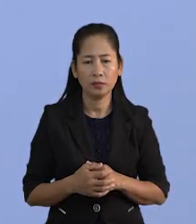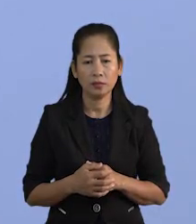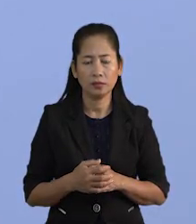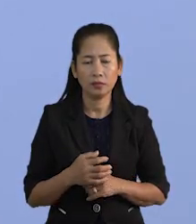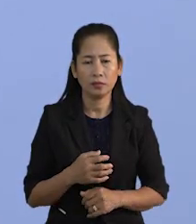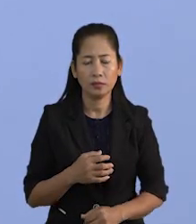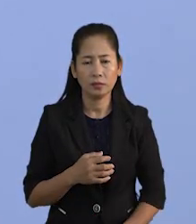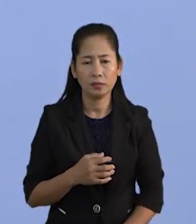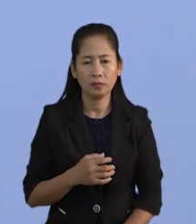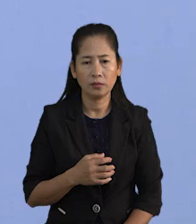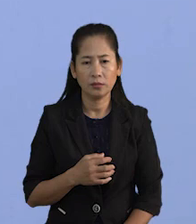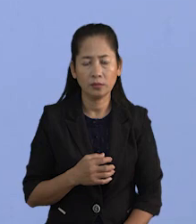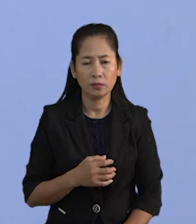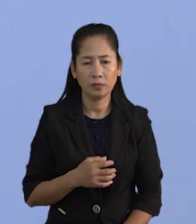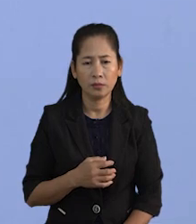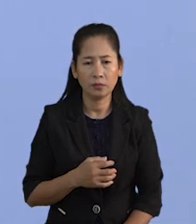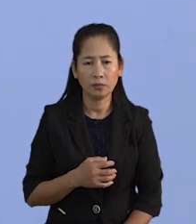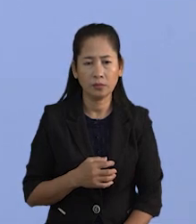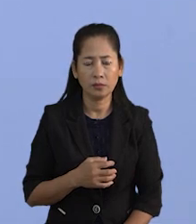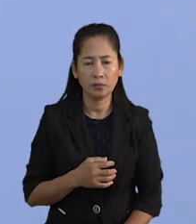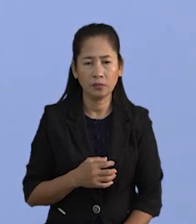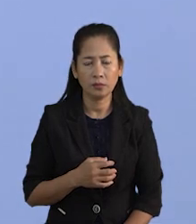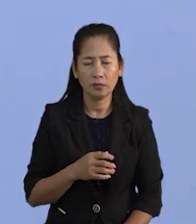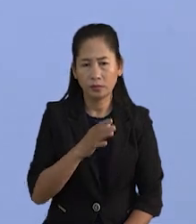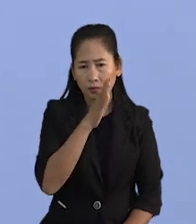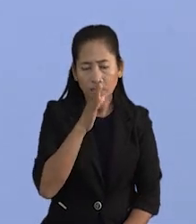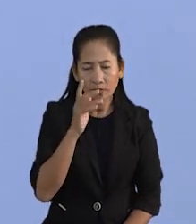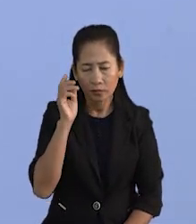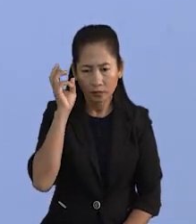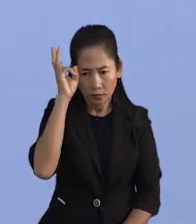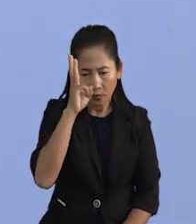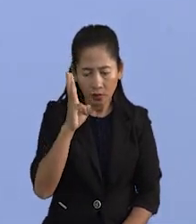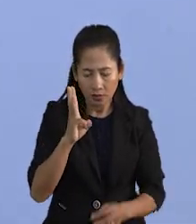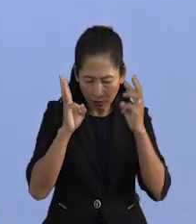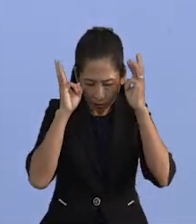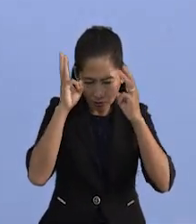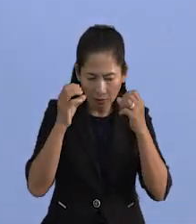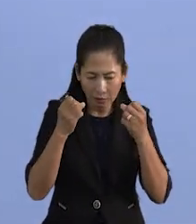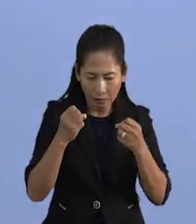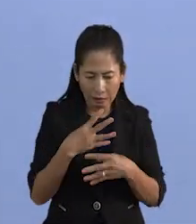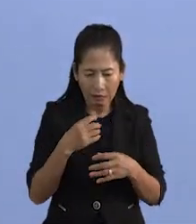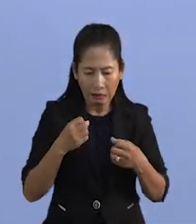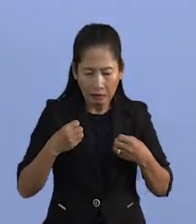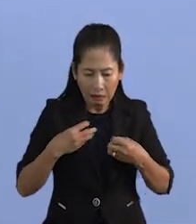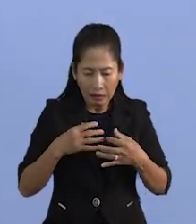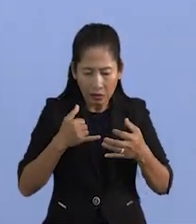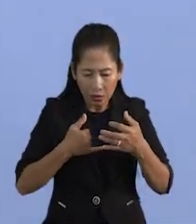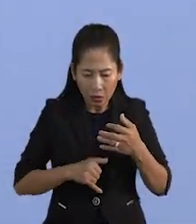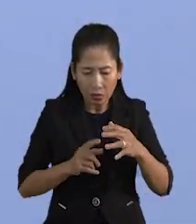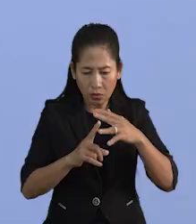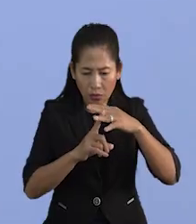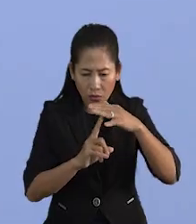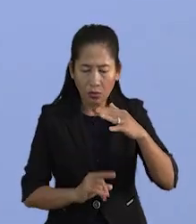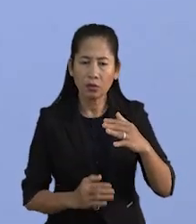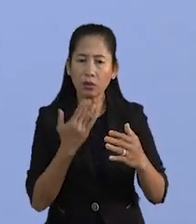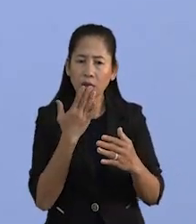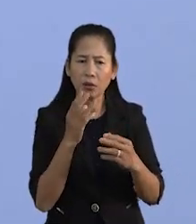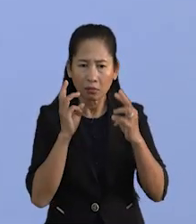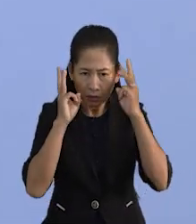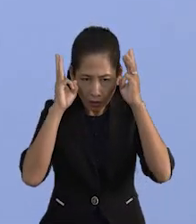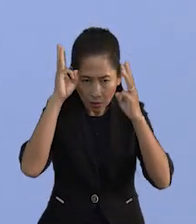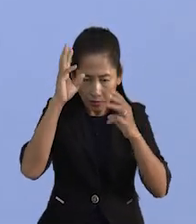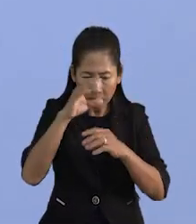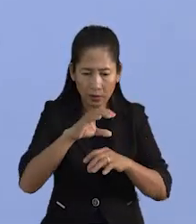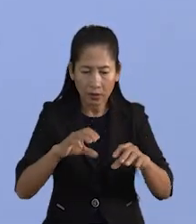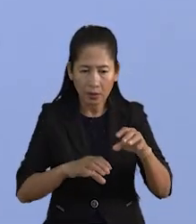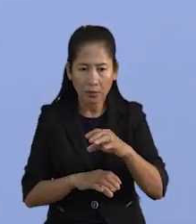បាទនេះគឺជារបស់ទី7ណាមេមន់បារម្ភខ្លាំងណាស់ខ្លាចកូនលងទឹកបាទកាលណាបារម្ភហើយធ្វើសកម្ម